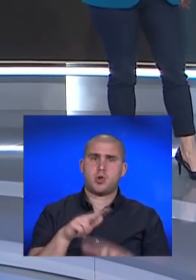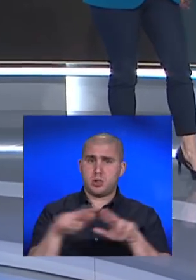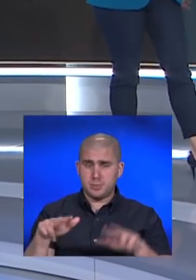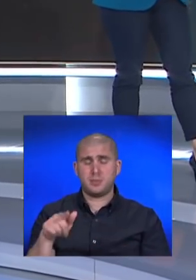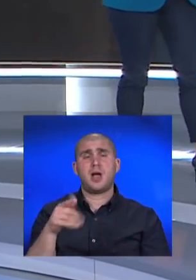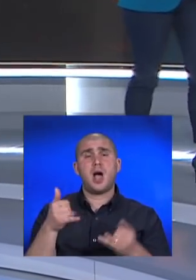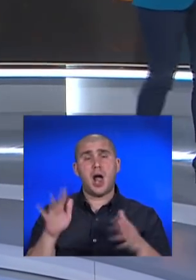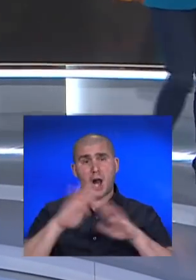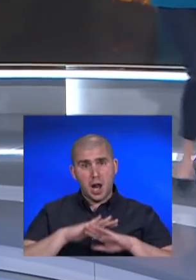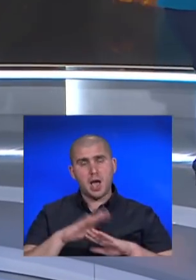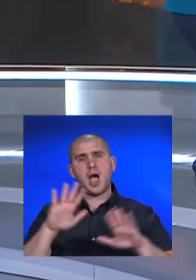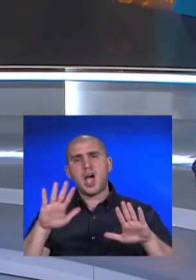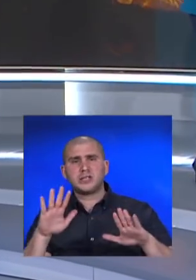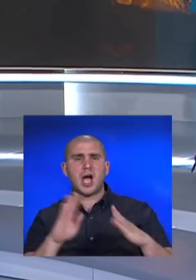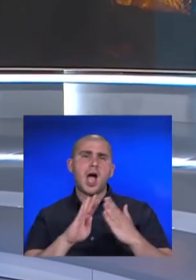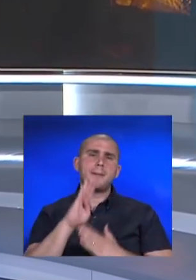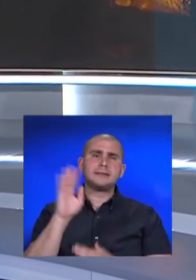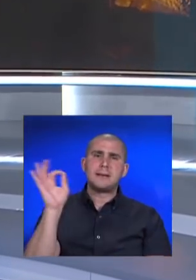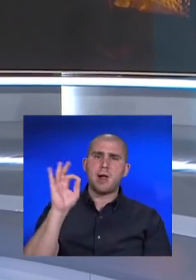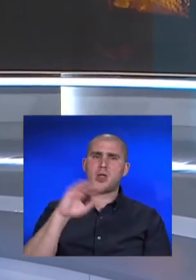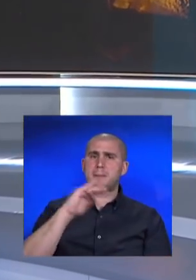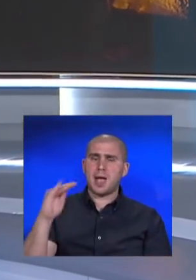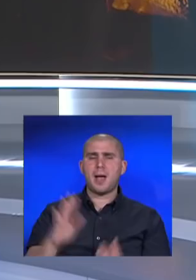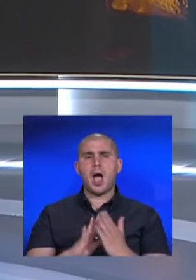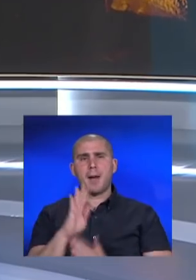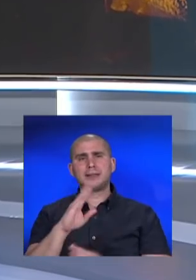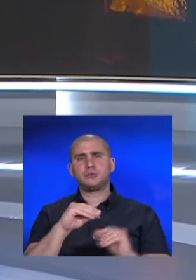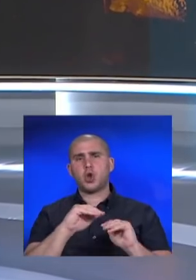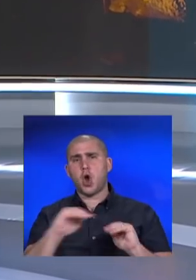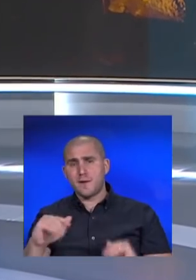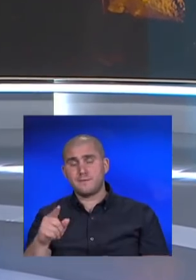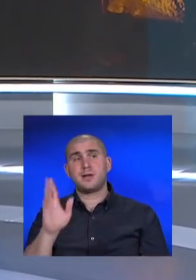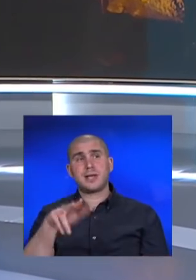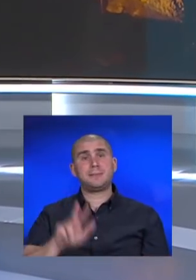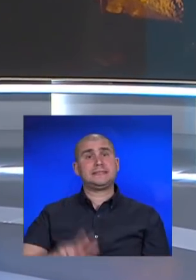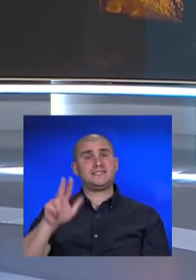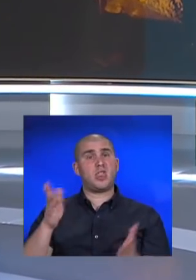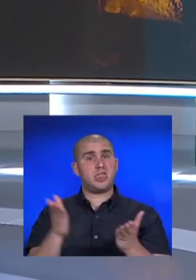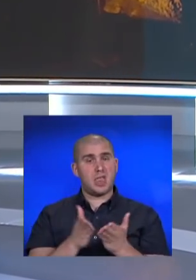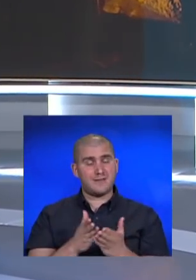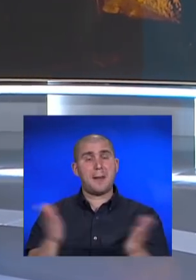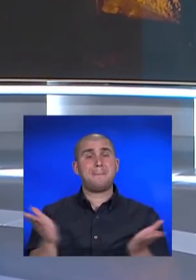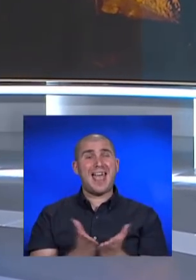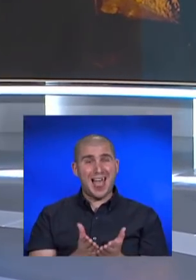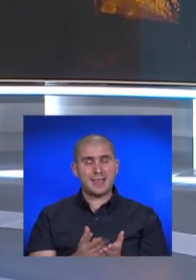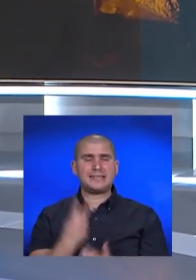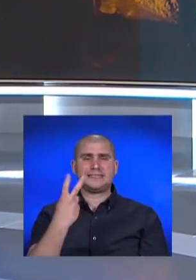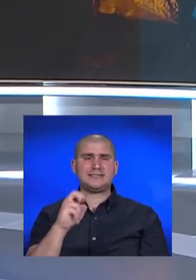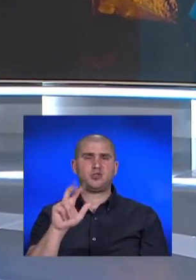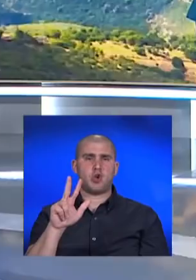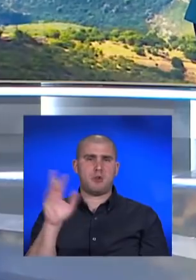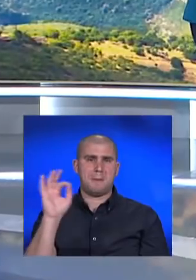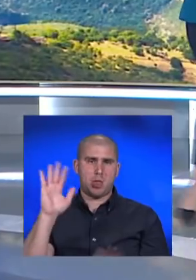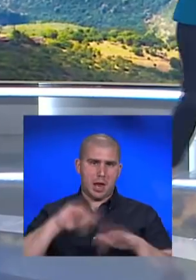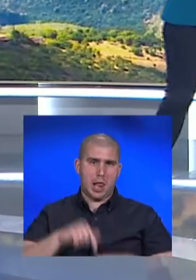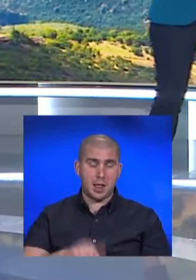על 10-14 מעלות בערים, 14 לאורך מישור חוף, כך גם בצפון הנגב, באילת הלילה 23 מעלות. מחר ממשיך